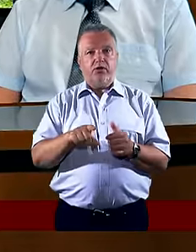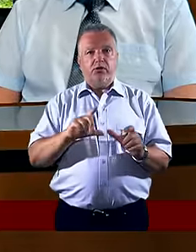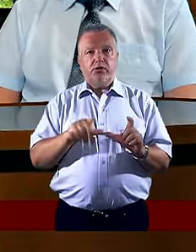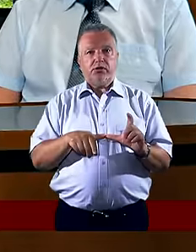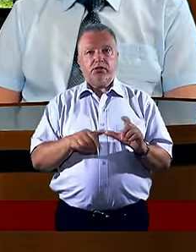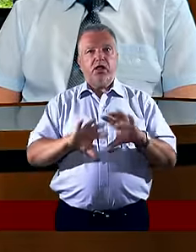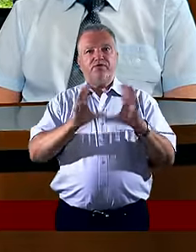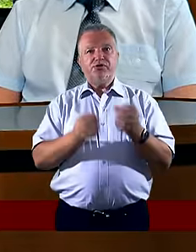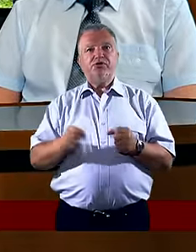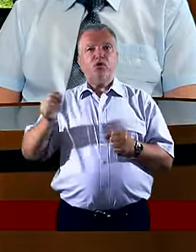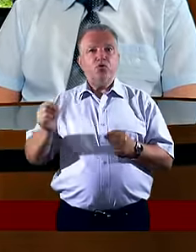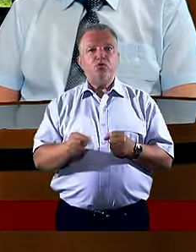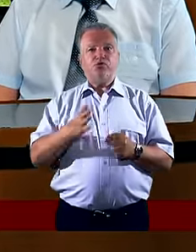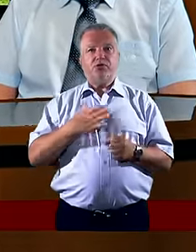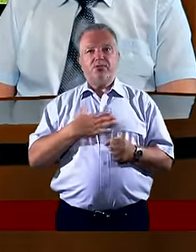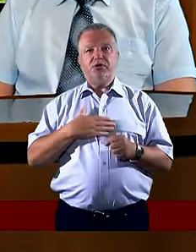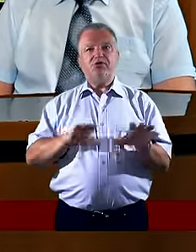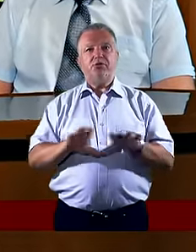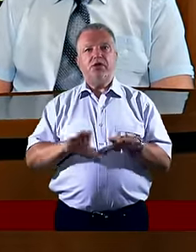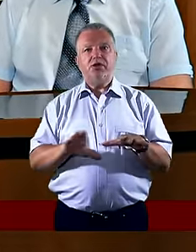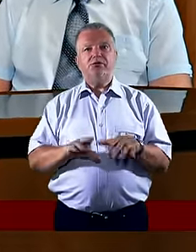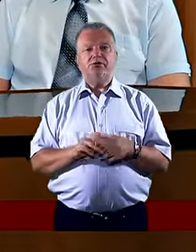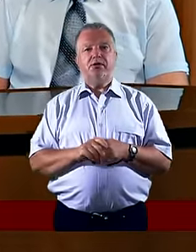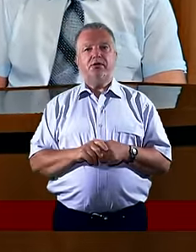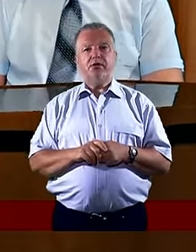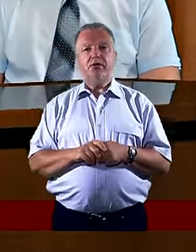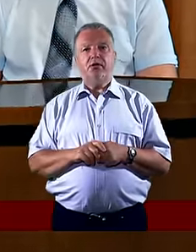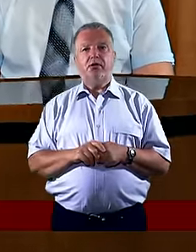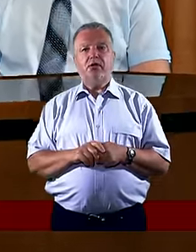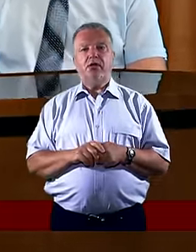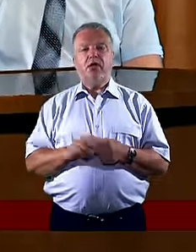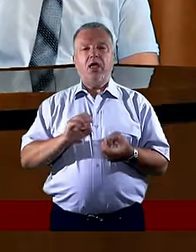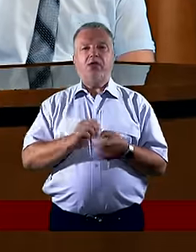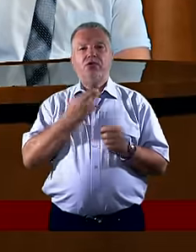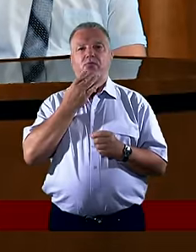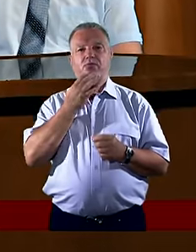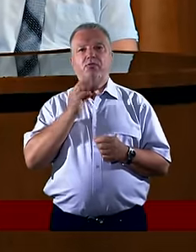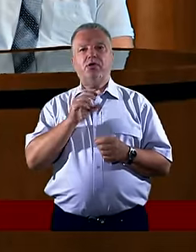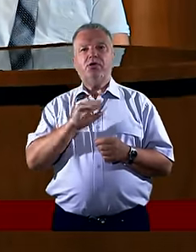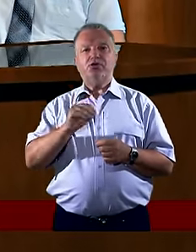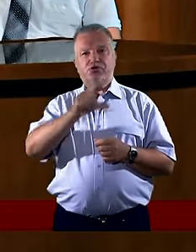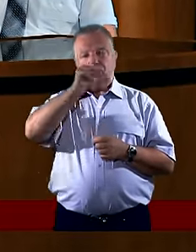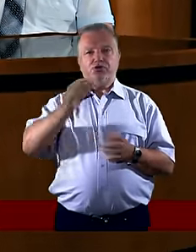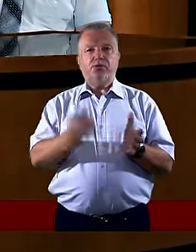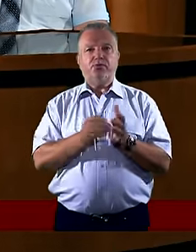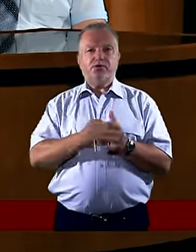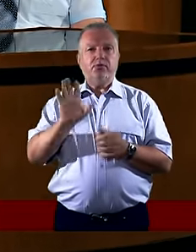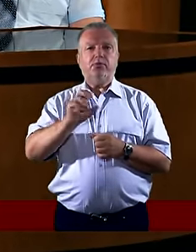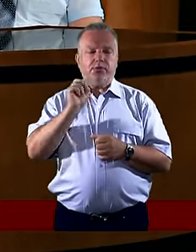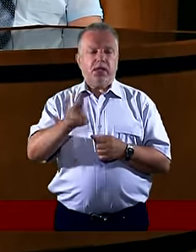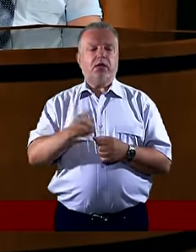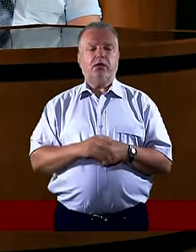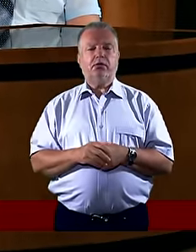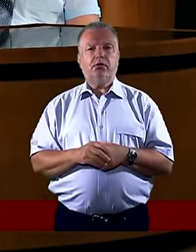jego. Ale wszystko musi mieć miejsce na właściwym etapie. Zobaczcie, kiedy mówimy o tym, że ludzie potrzebują